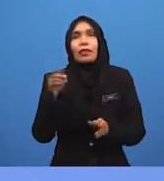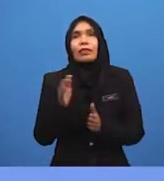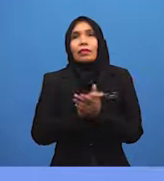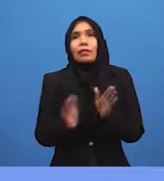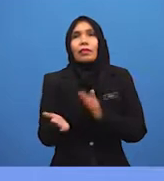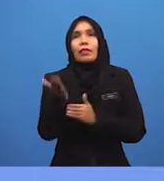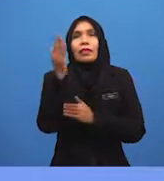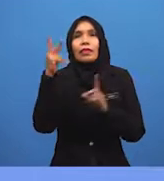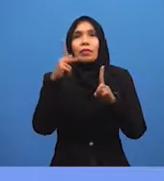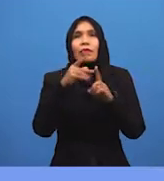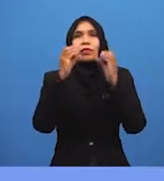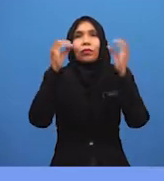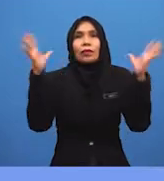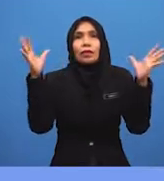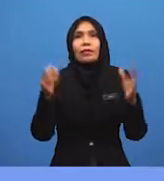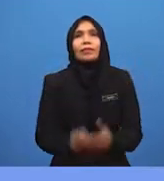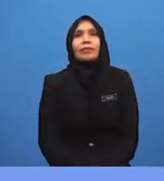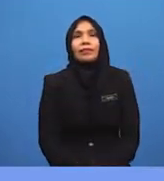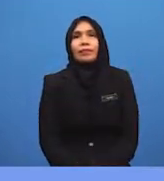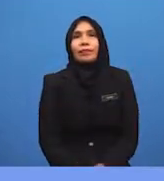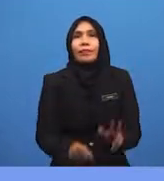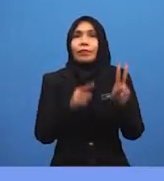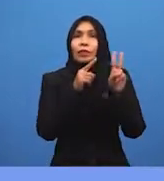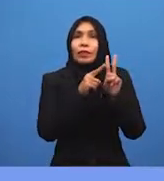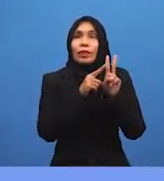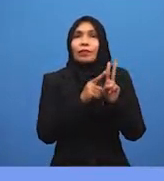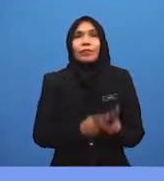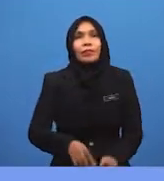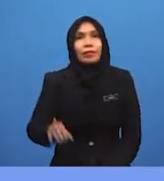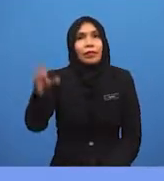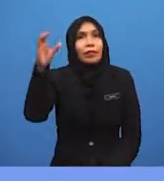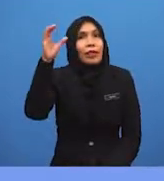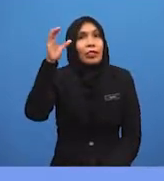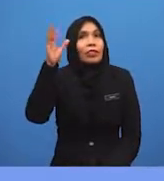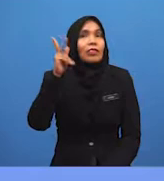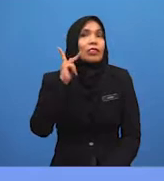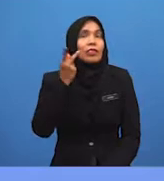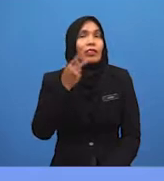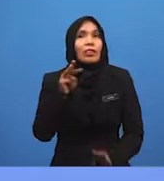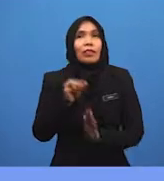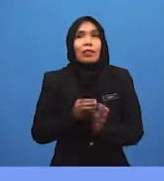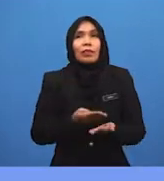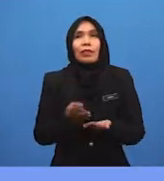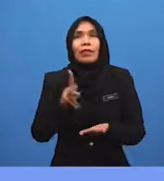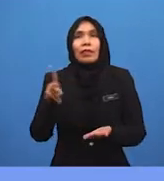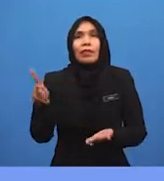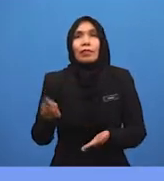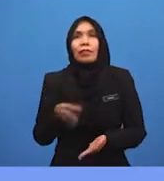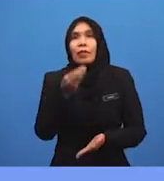kepada guru besar. Soalan nombor 2. Pakcik kantin memberikan makanan kepada